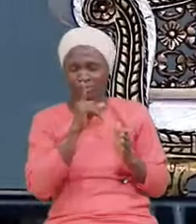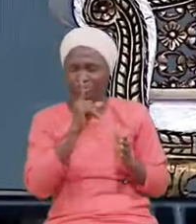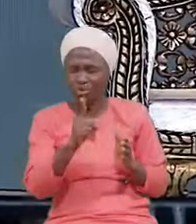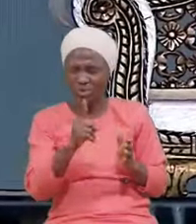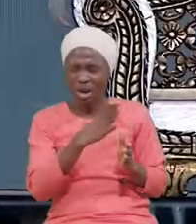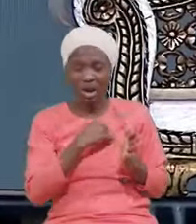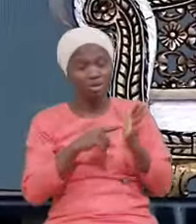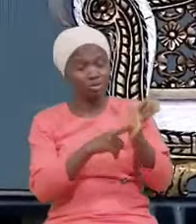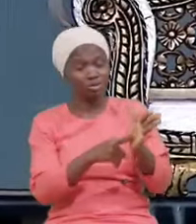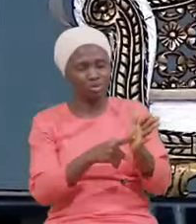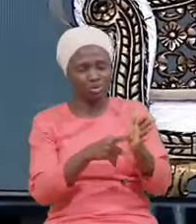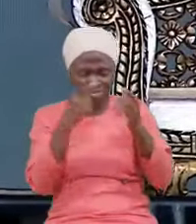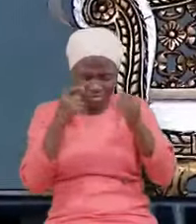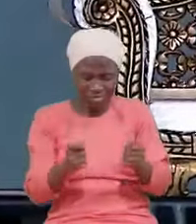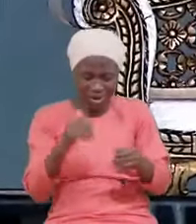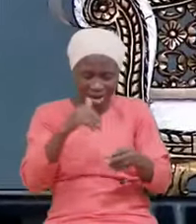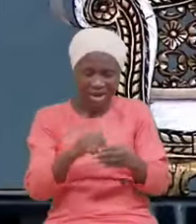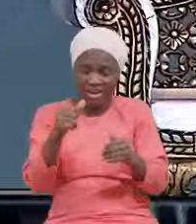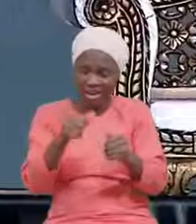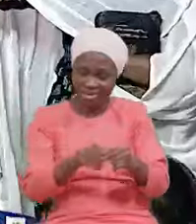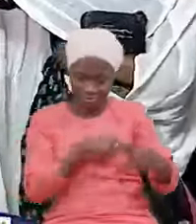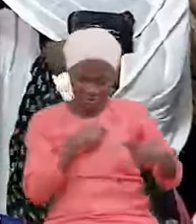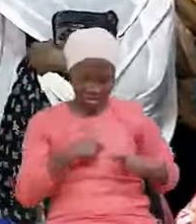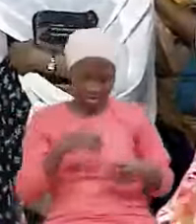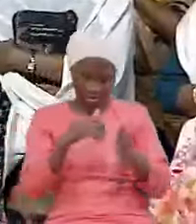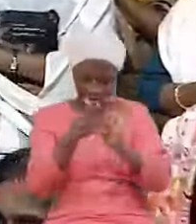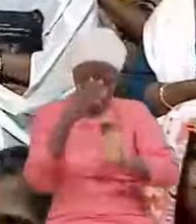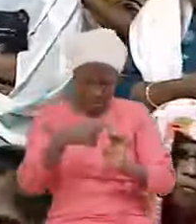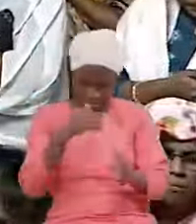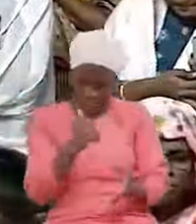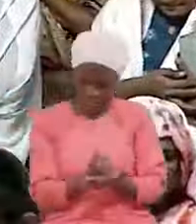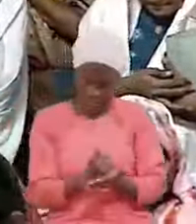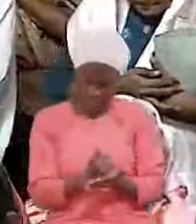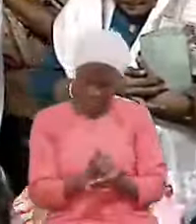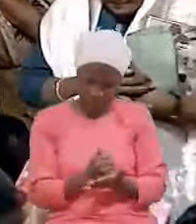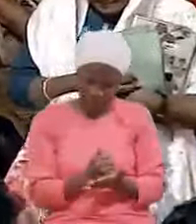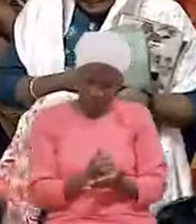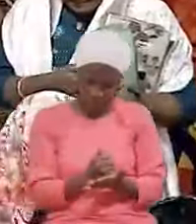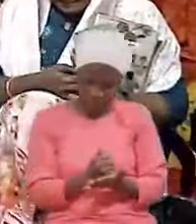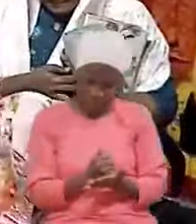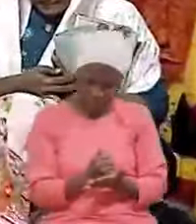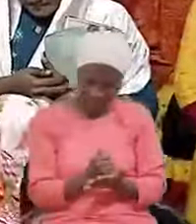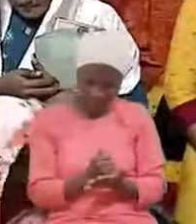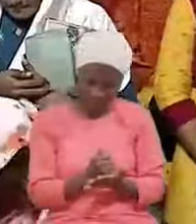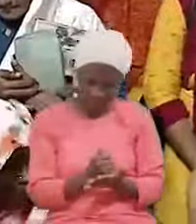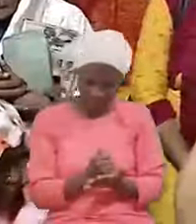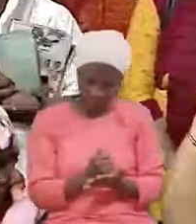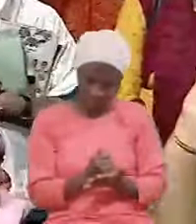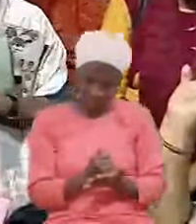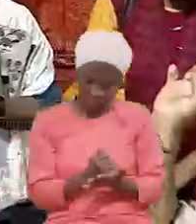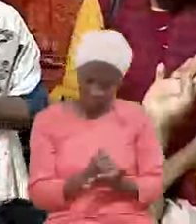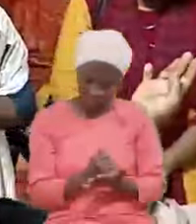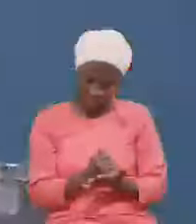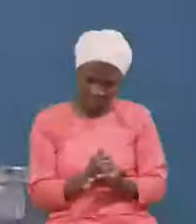definite, instantaneous in every heart. మీ రక్షణ ప్రతి హృదయములో వాస్తవికంగా నిర్ణయించబడిందిగా కొనసాగించబడడానికి